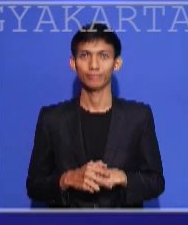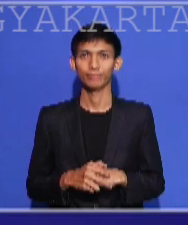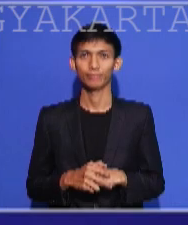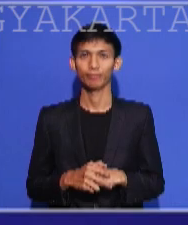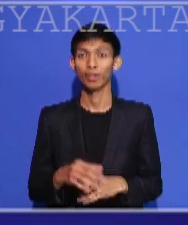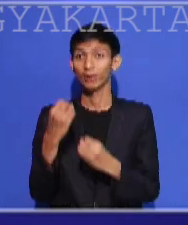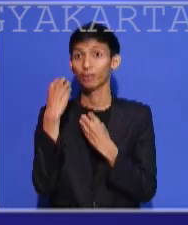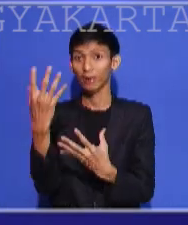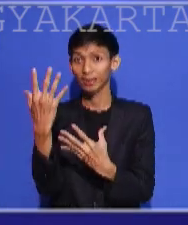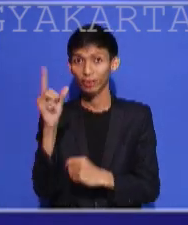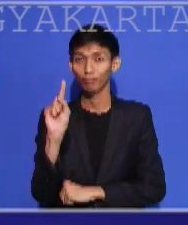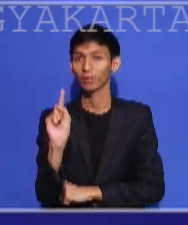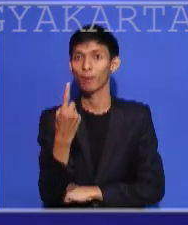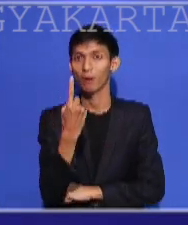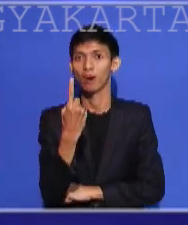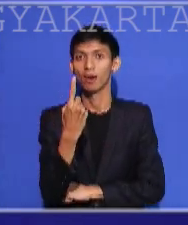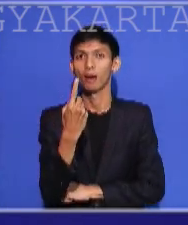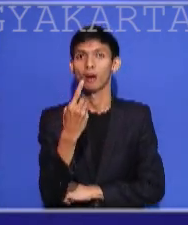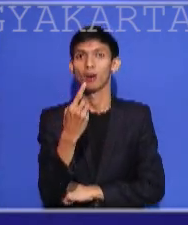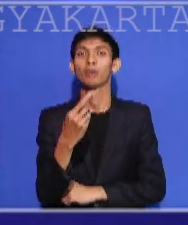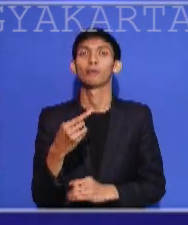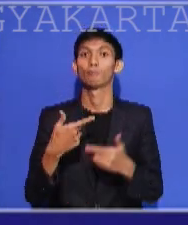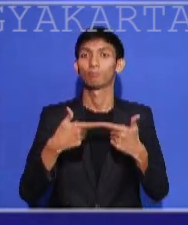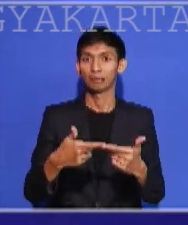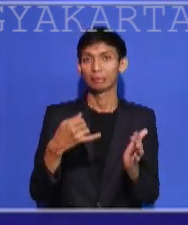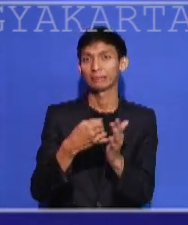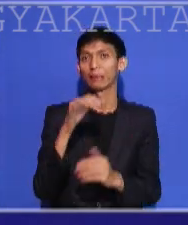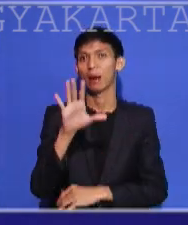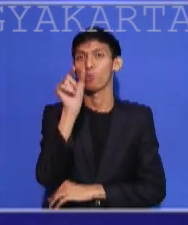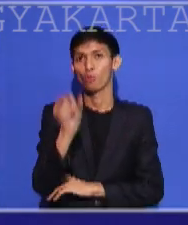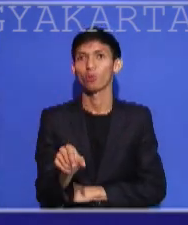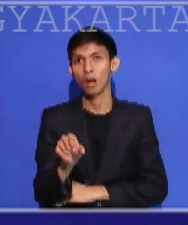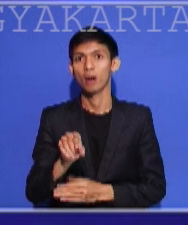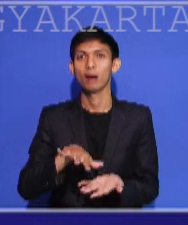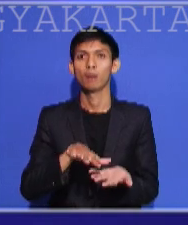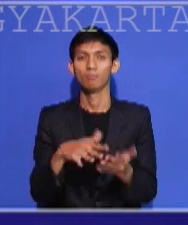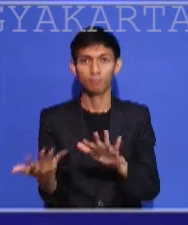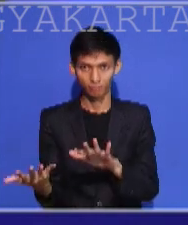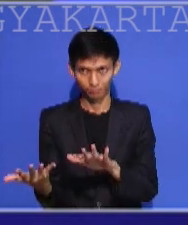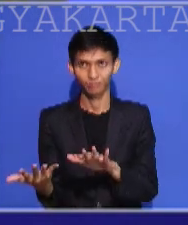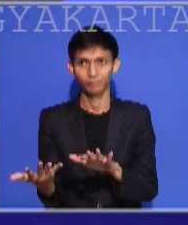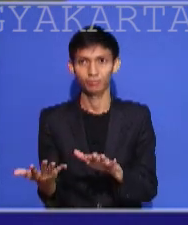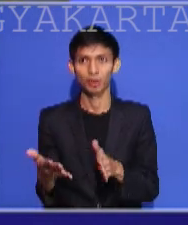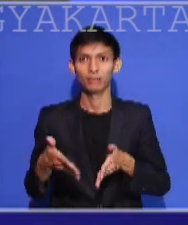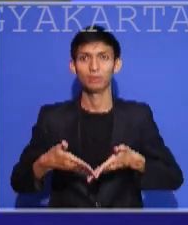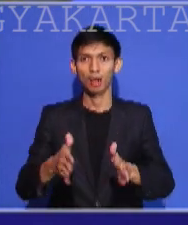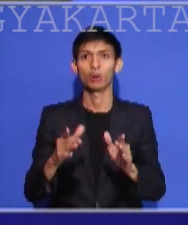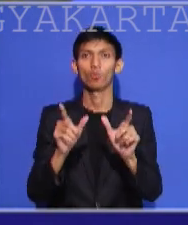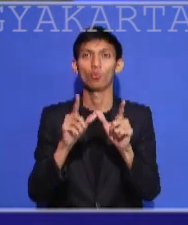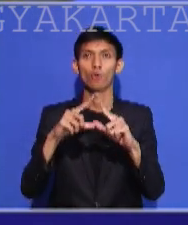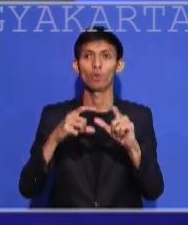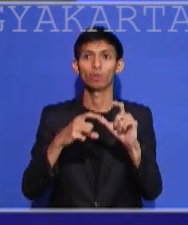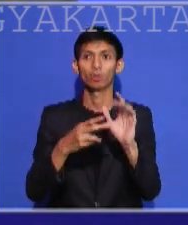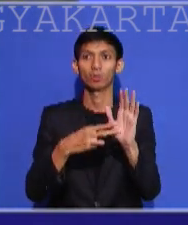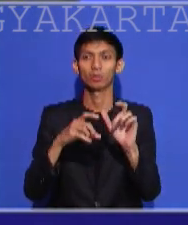informasi pertama saudara sebuah minibus berisi lima orang penumpang mengalami kecelakaan tunggal di Jalan Wonosari Semanu Kabupaten Gunung